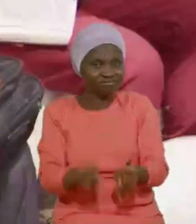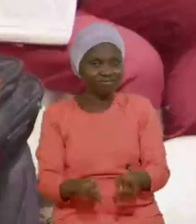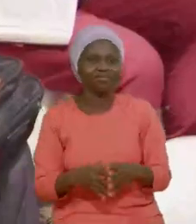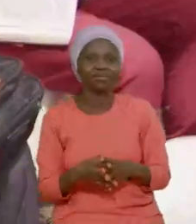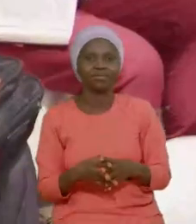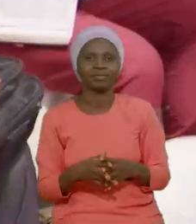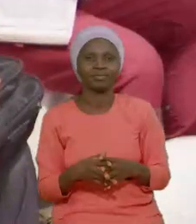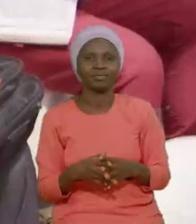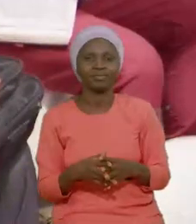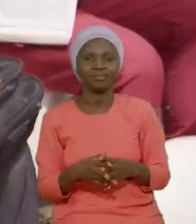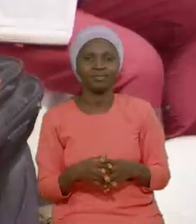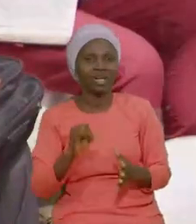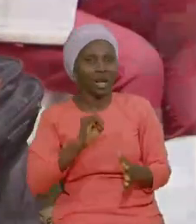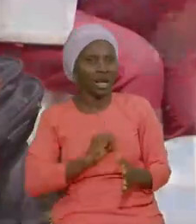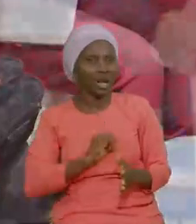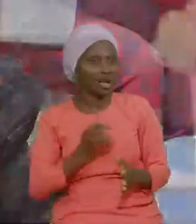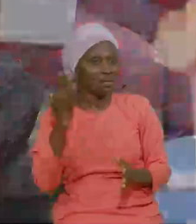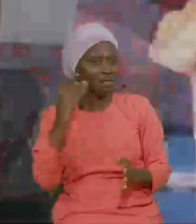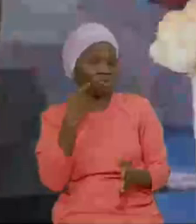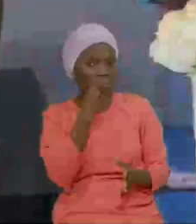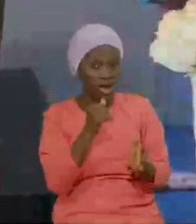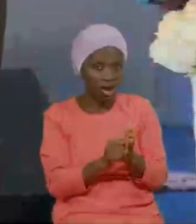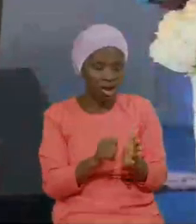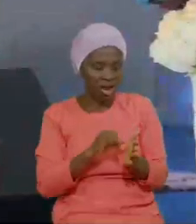Et je deviens une nouvelle créature.